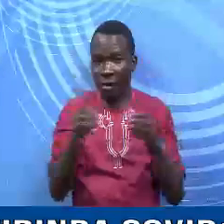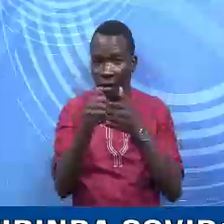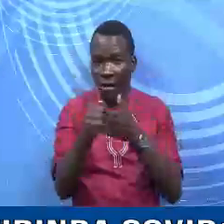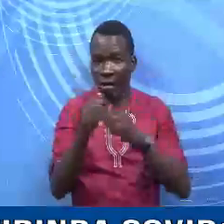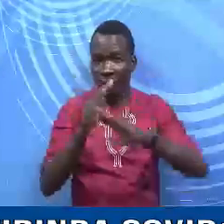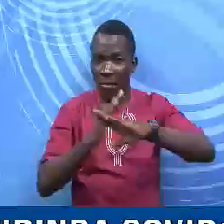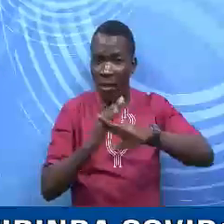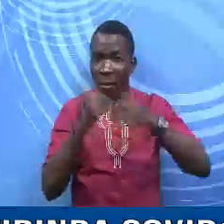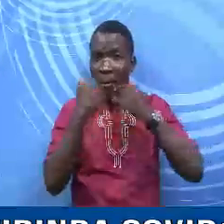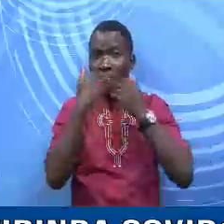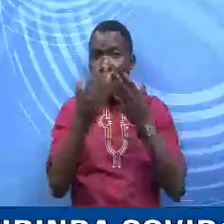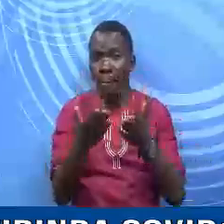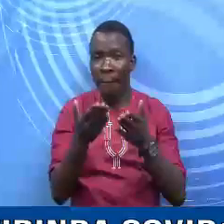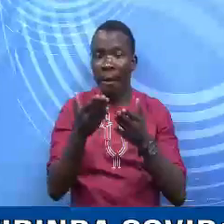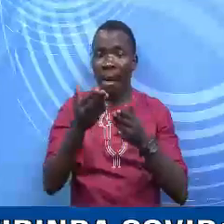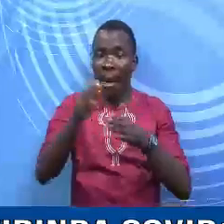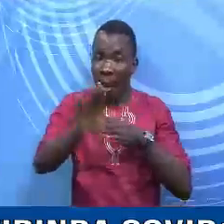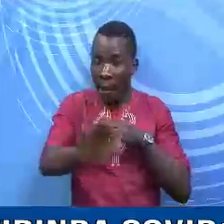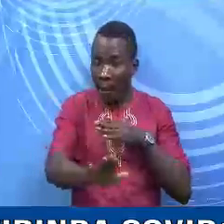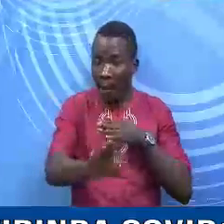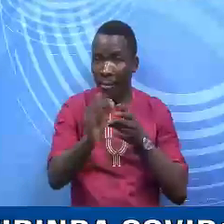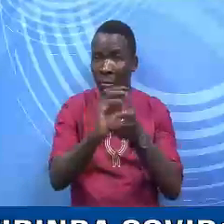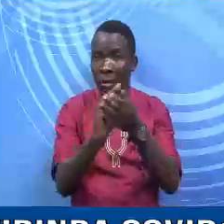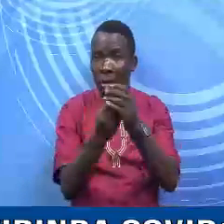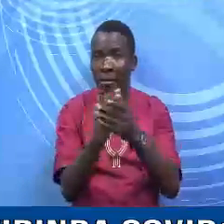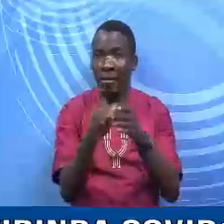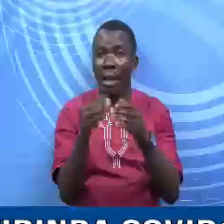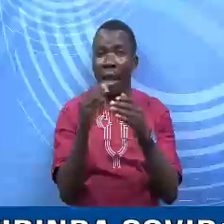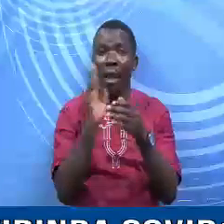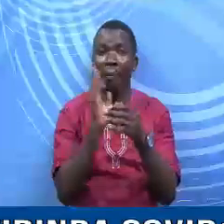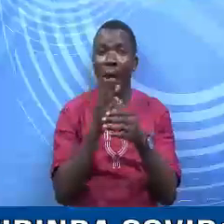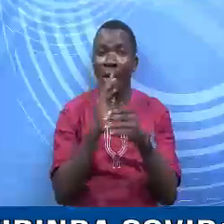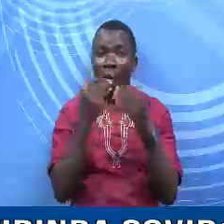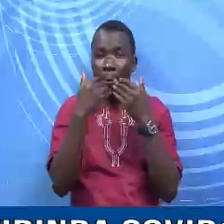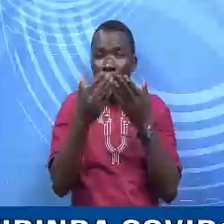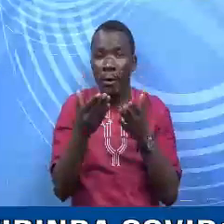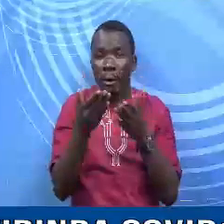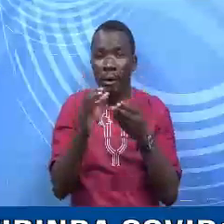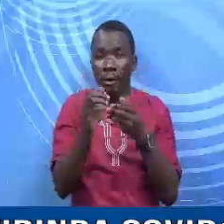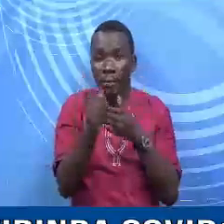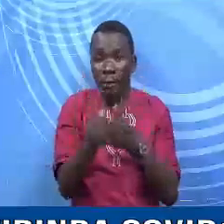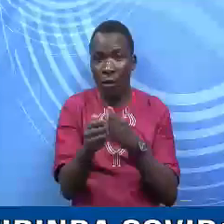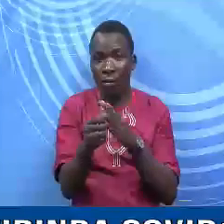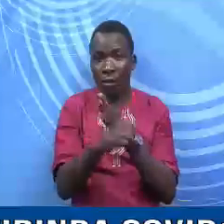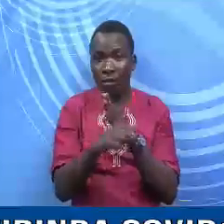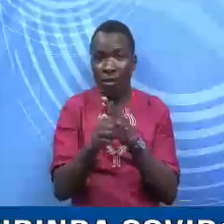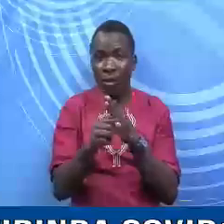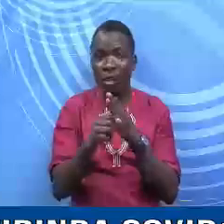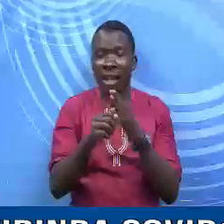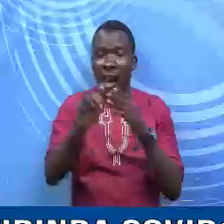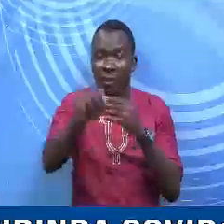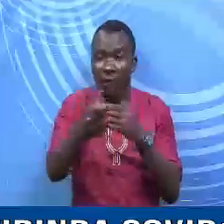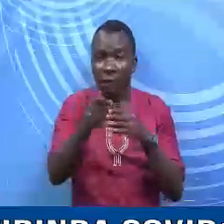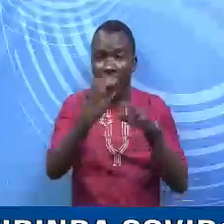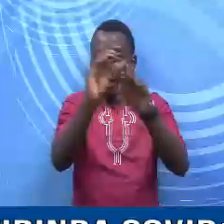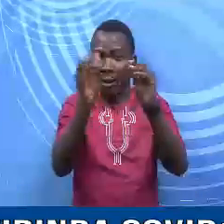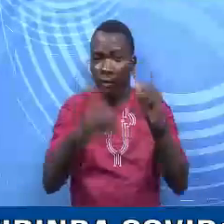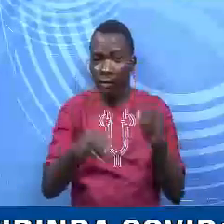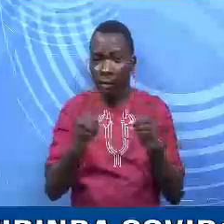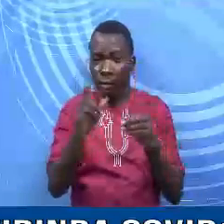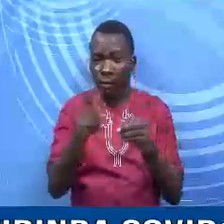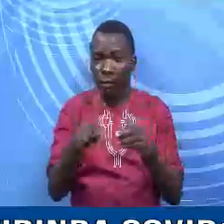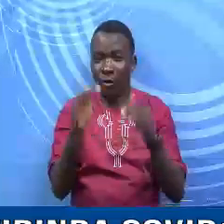ntabwo kandagira ukarabe itagira amazi ndetse nta n'isabune umunyamabanga nshingwabikorwa w'uyu murenge yifungirana muri biro ukuriye daso ku